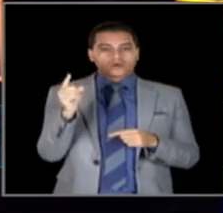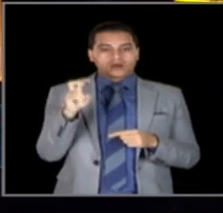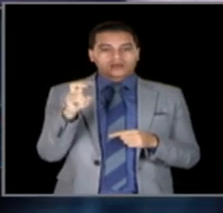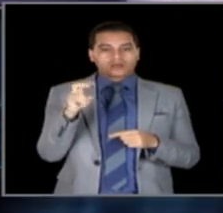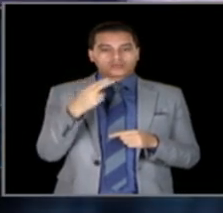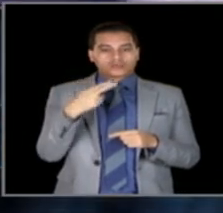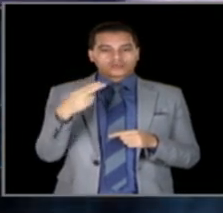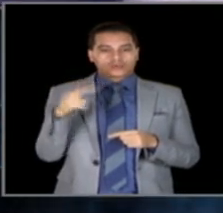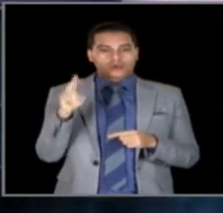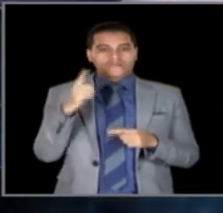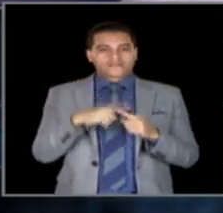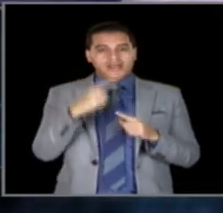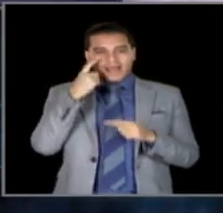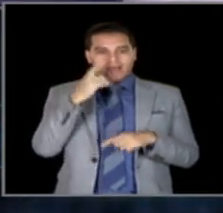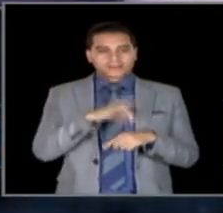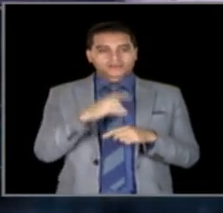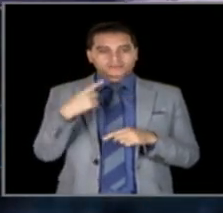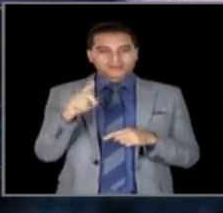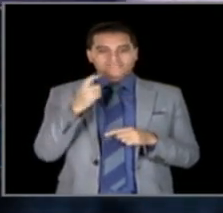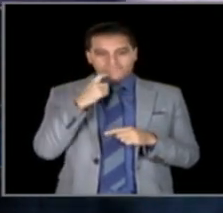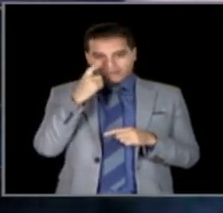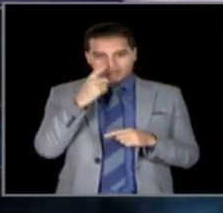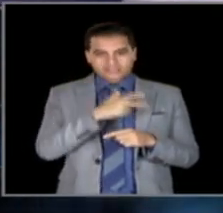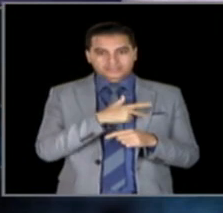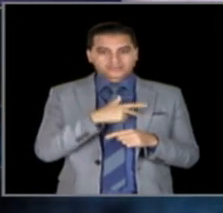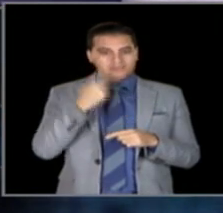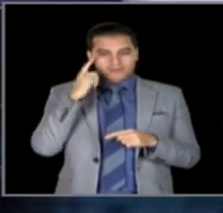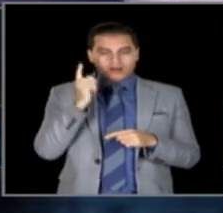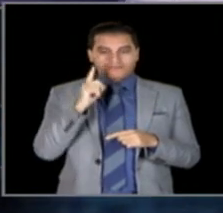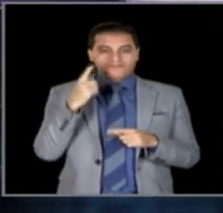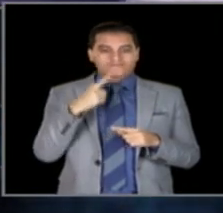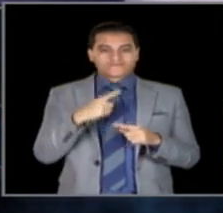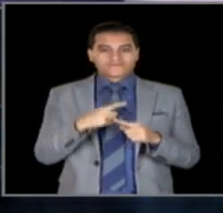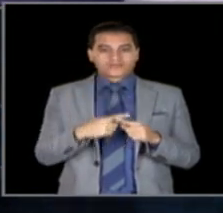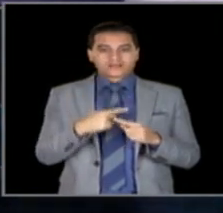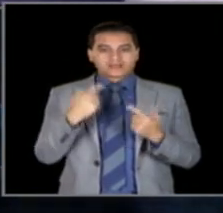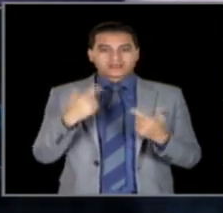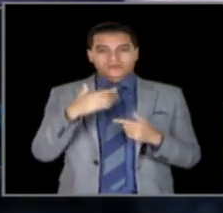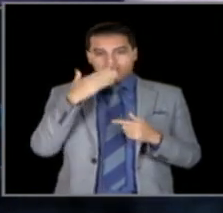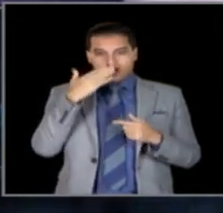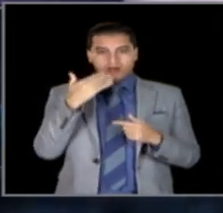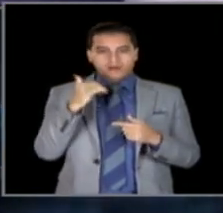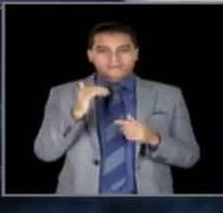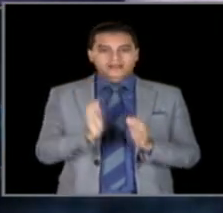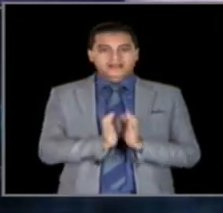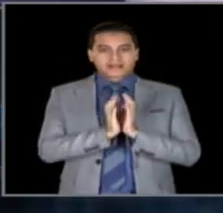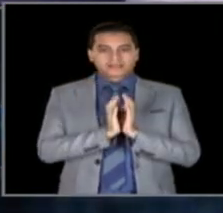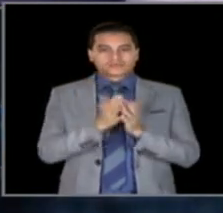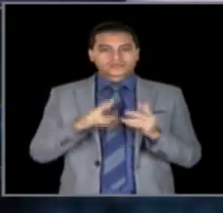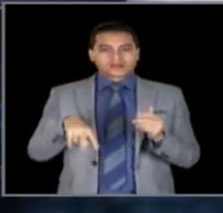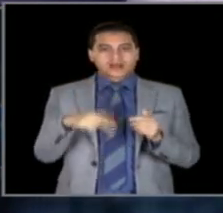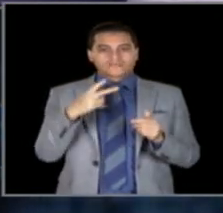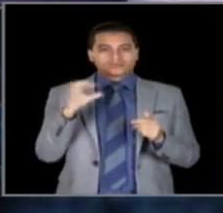أعضاء. صح. الحياة حلوة يا أغنية الموسيقار راحت، فمن هو؟ ما هي الدولة الخليجية المستضيفة لكأس آسيا لكرة القدم